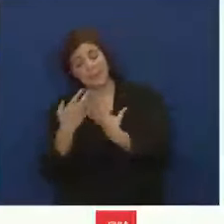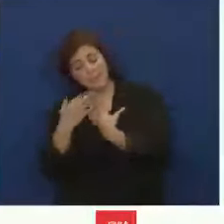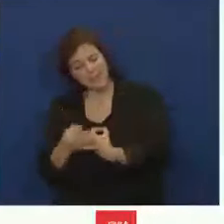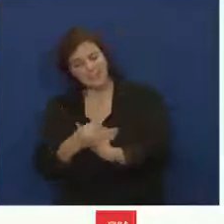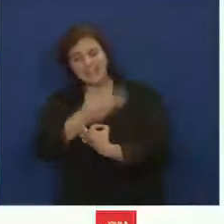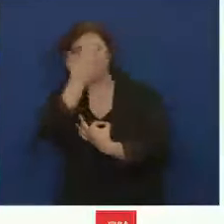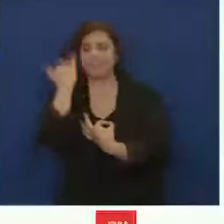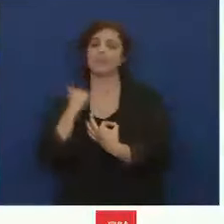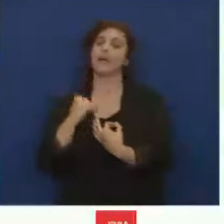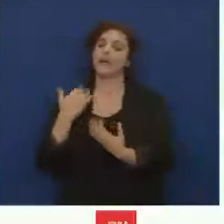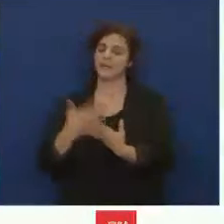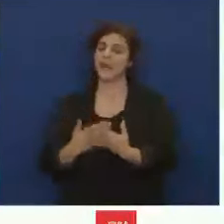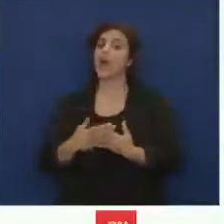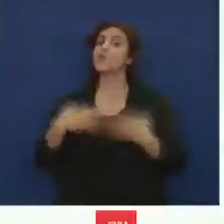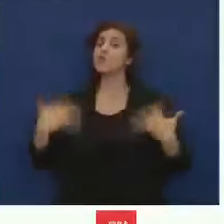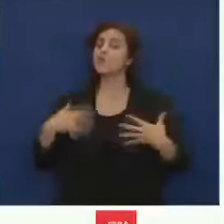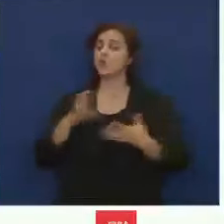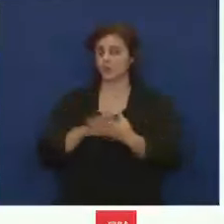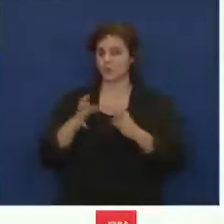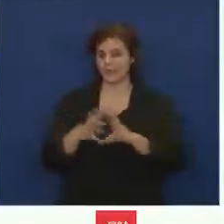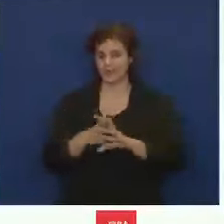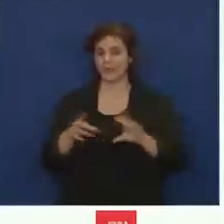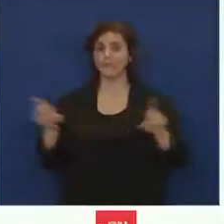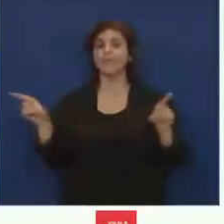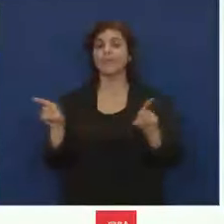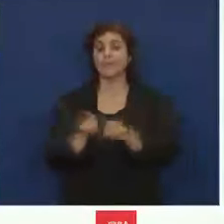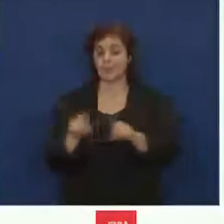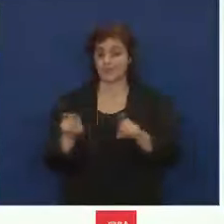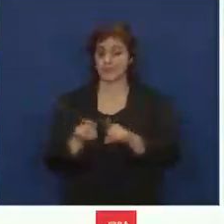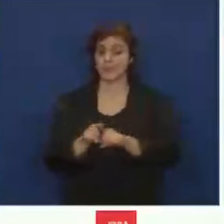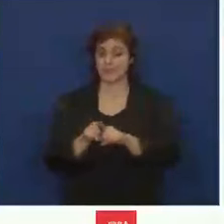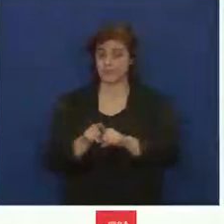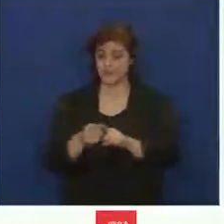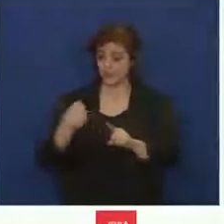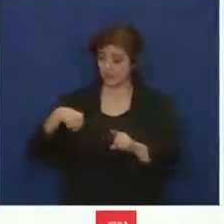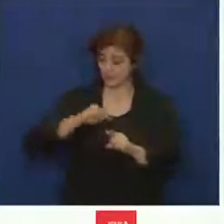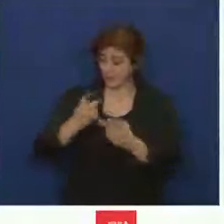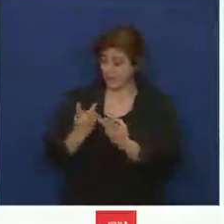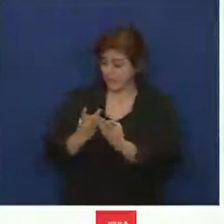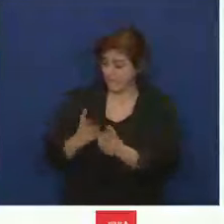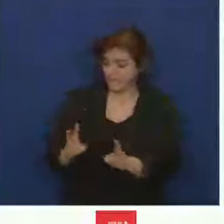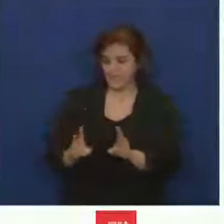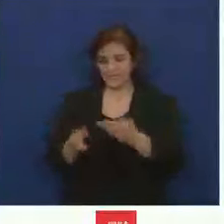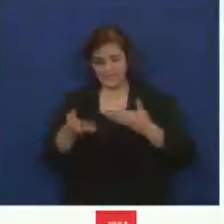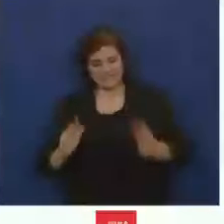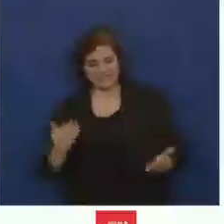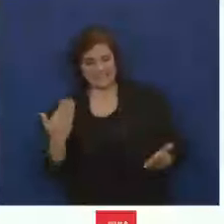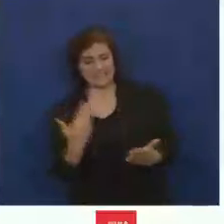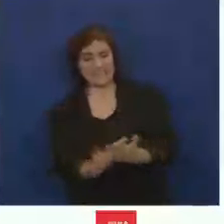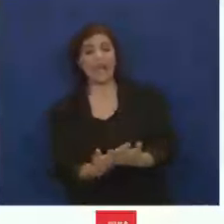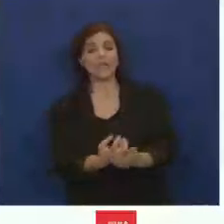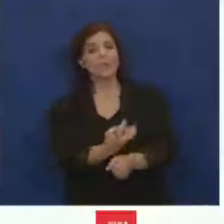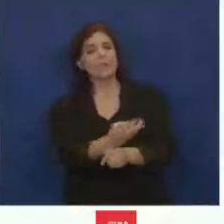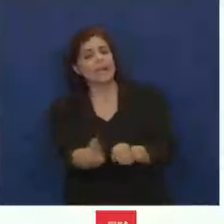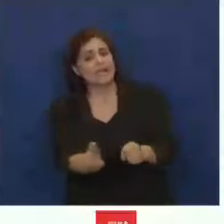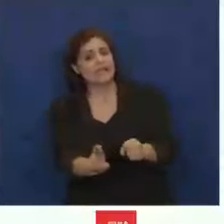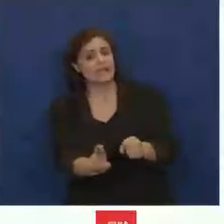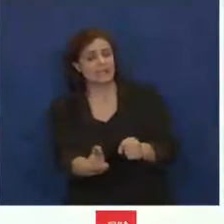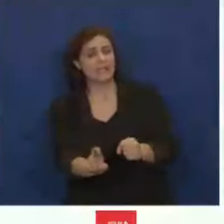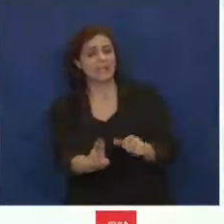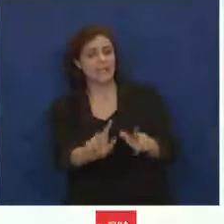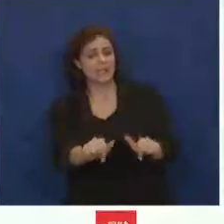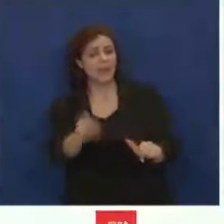risque judiciaire élevé que ce choix fait assumer à notre commune, il existe un risque non négligeable quant à